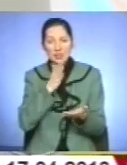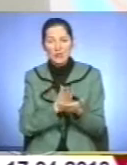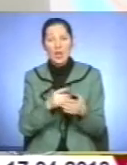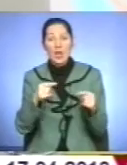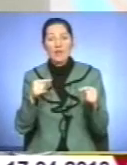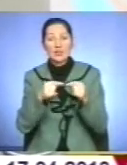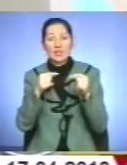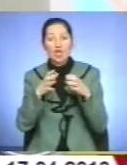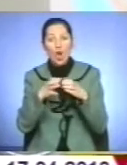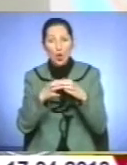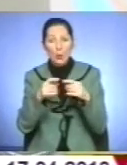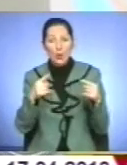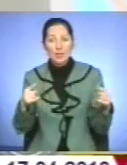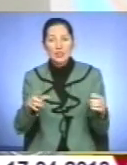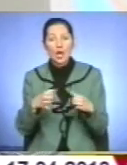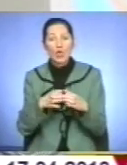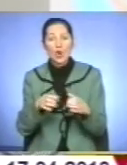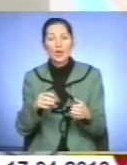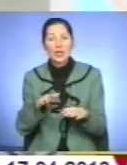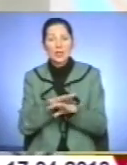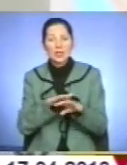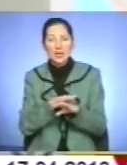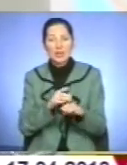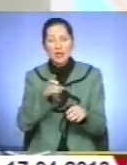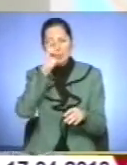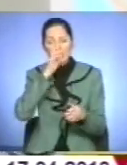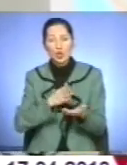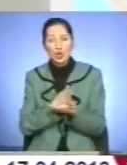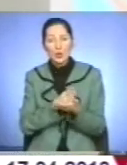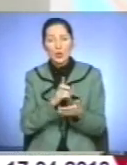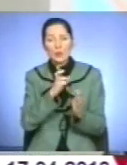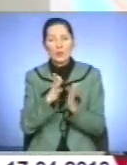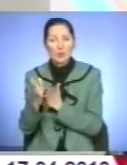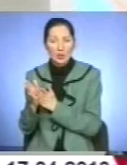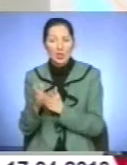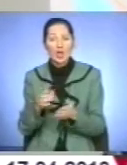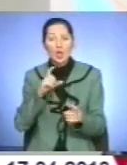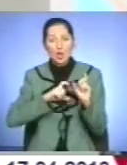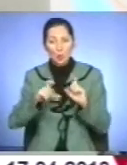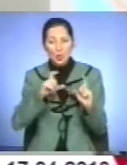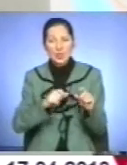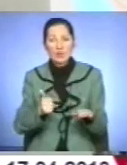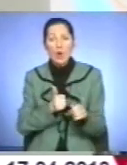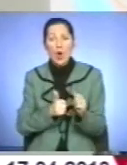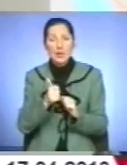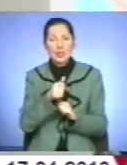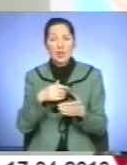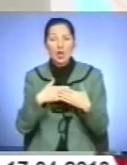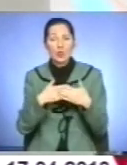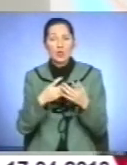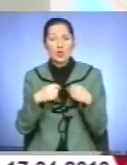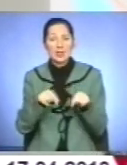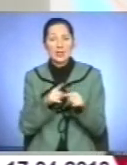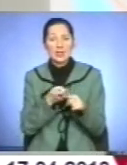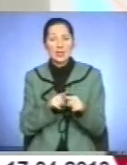категорії населення, це і держслужбовці, бібліотечні працівники, це і студентство, лідери громадських організацій, але власне цей